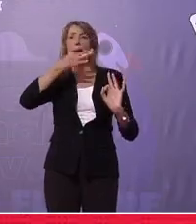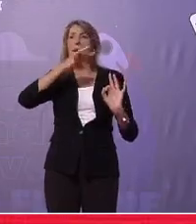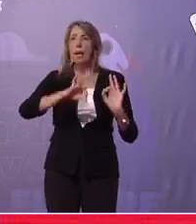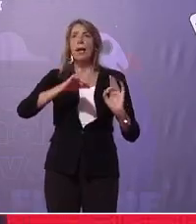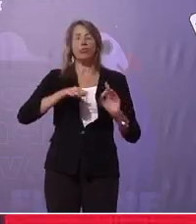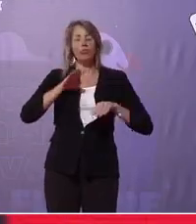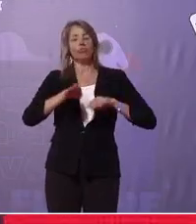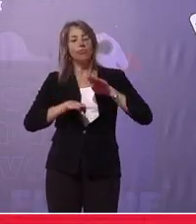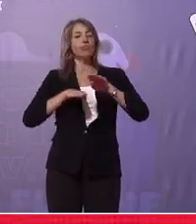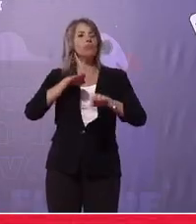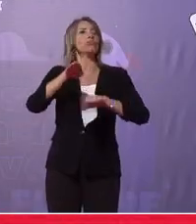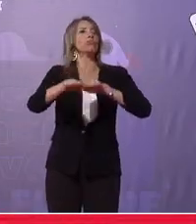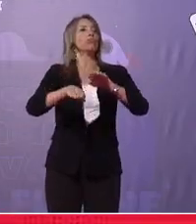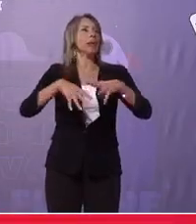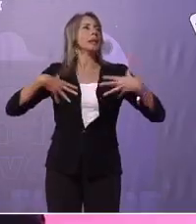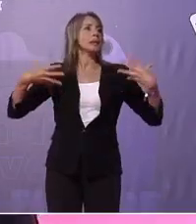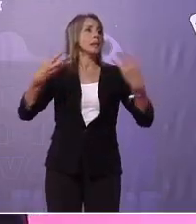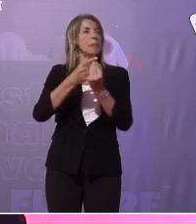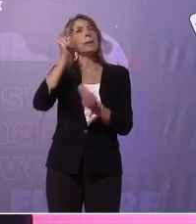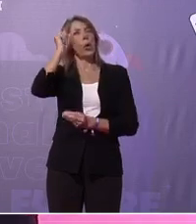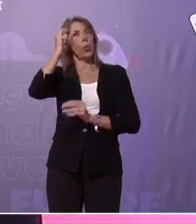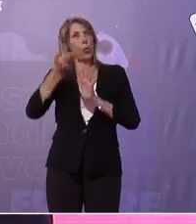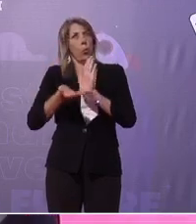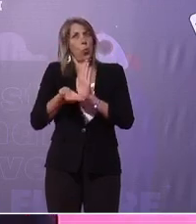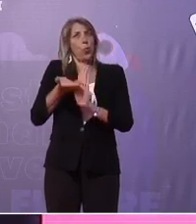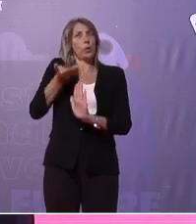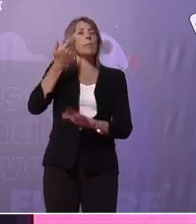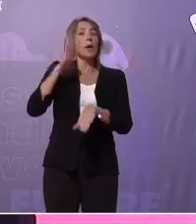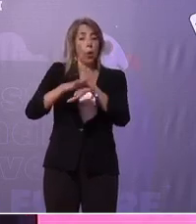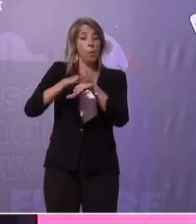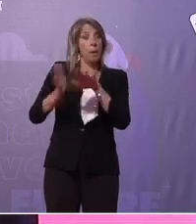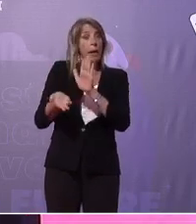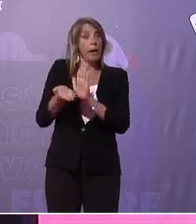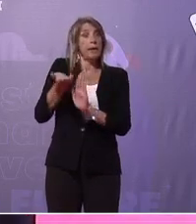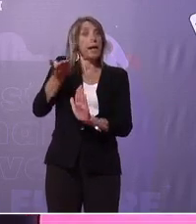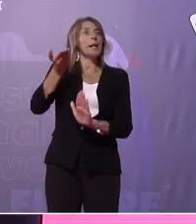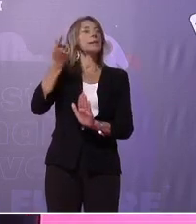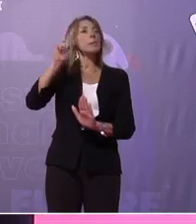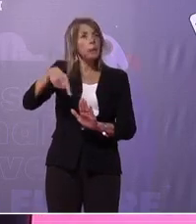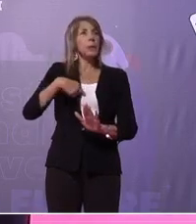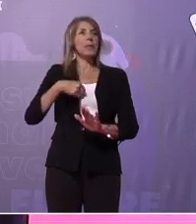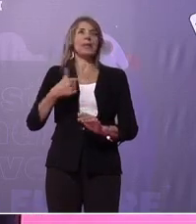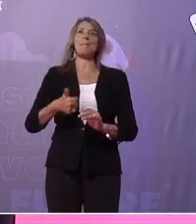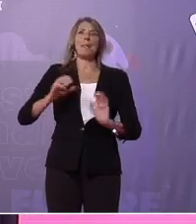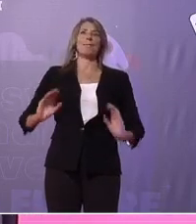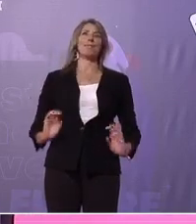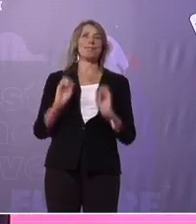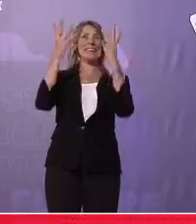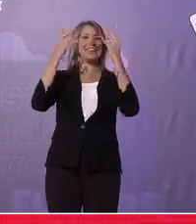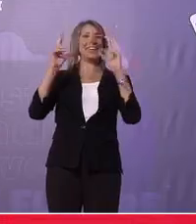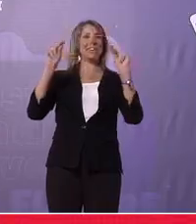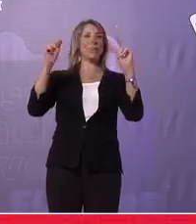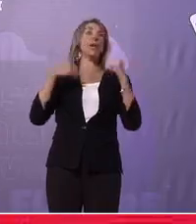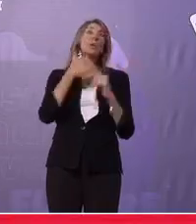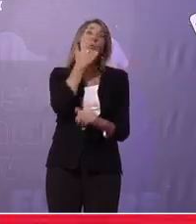insieme sia per aumentare il livello di cultura sia per aumentare il livello di competenza e per essere sempre all'avanguardia Vi ringrazio Scusate se ho